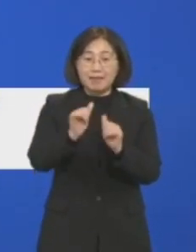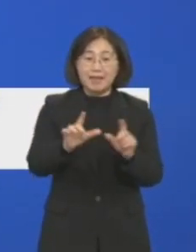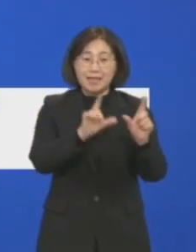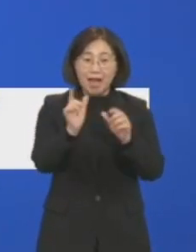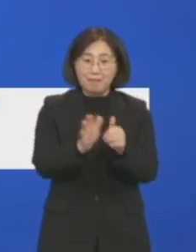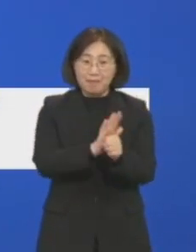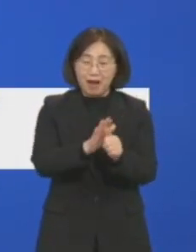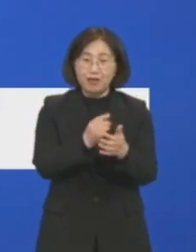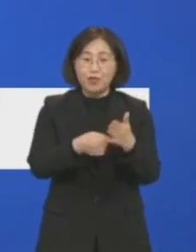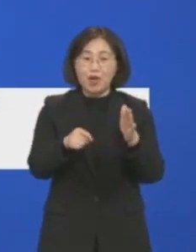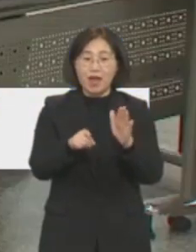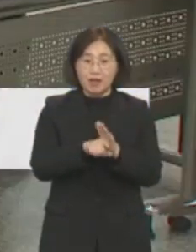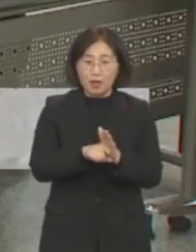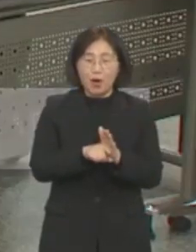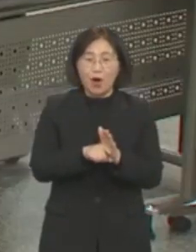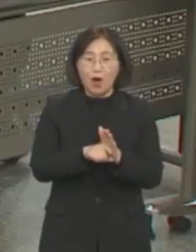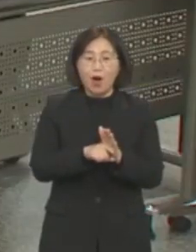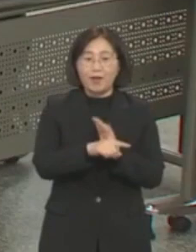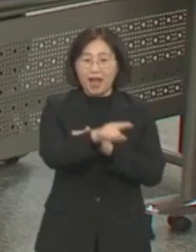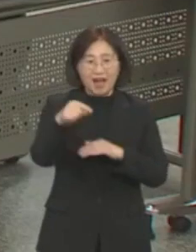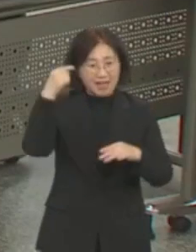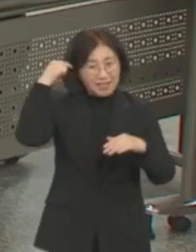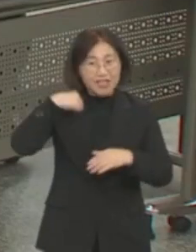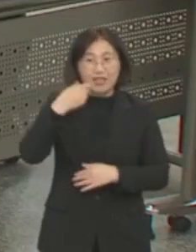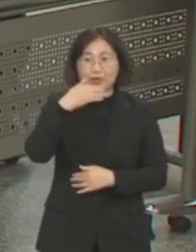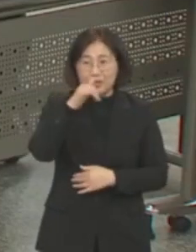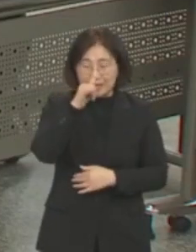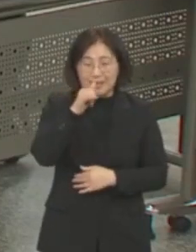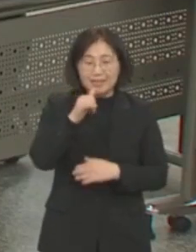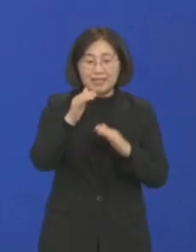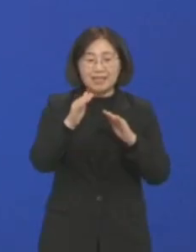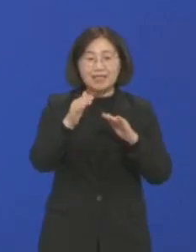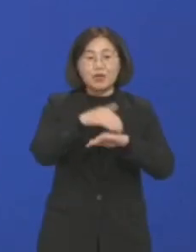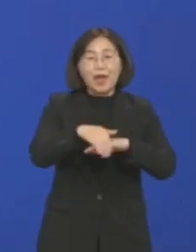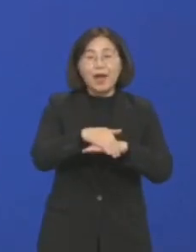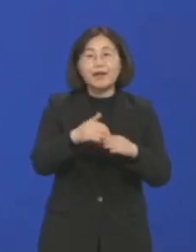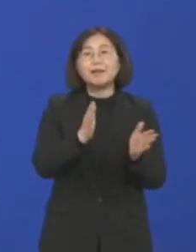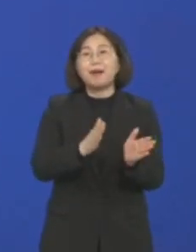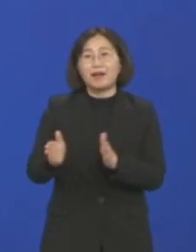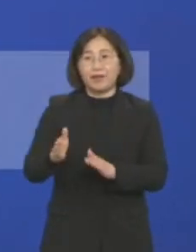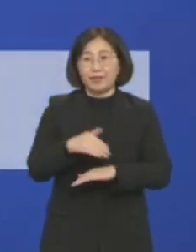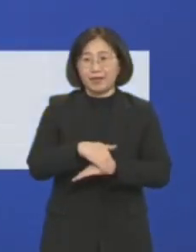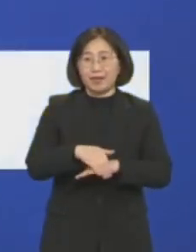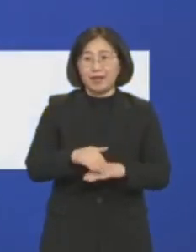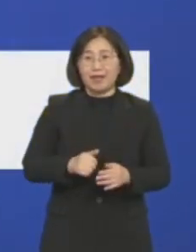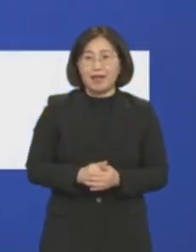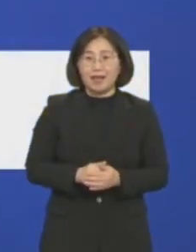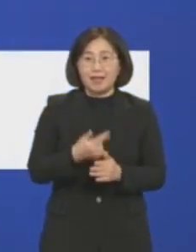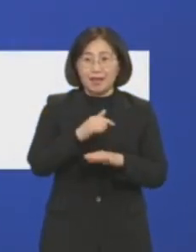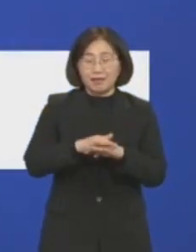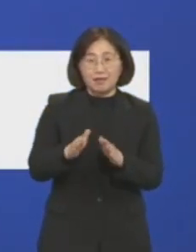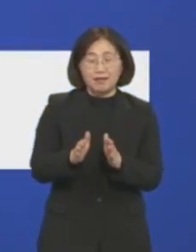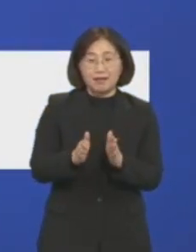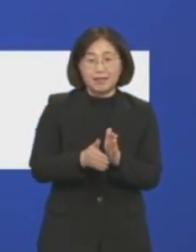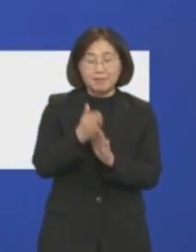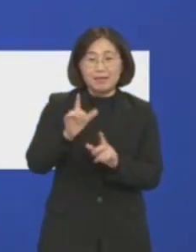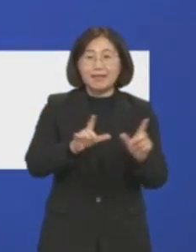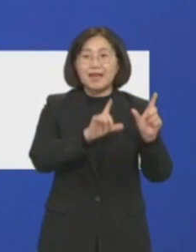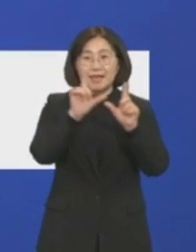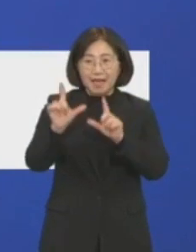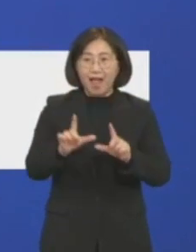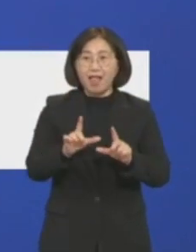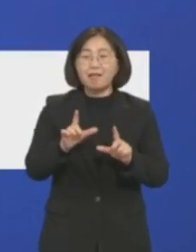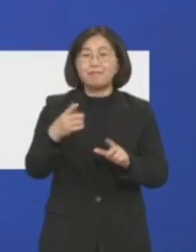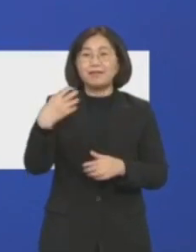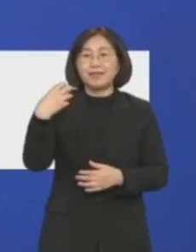위해 삶에 와닿는 총선 공약을 마련한다는 계획입니다. 대전 시민들의 삶의 질을 책임지는, 민생을